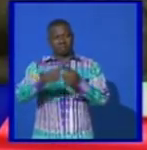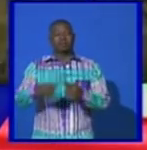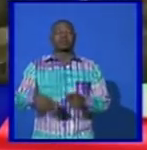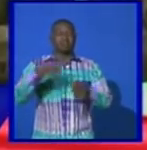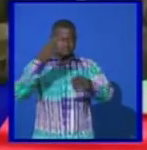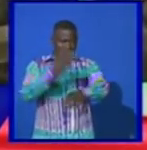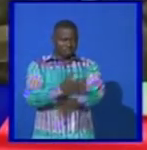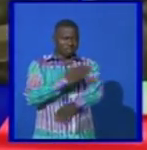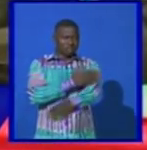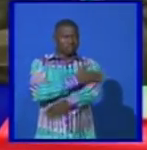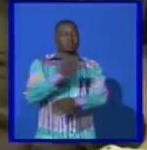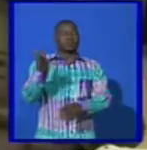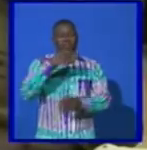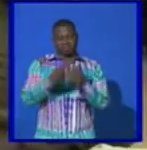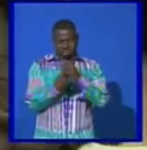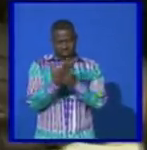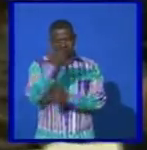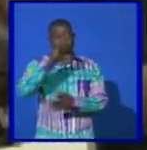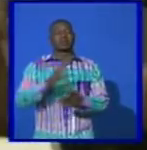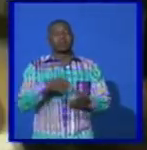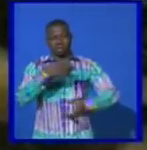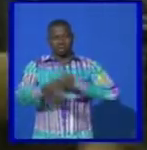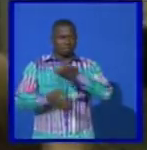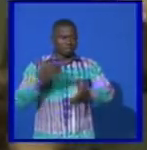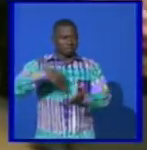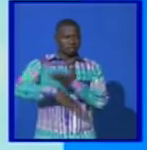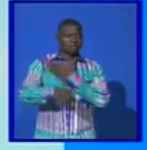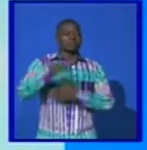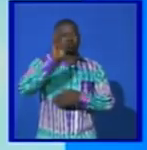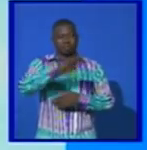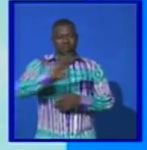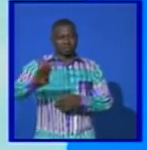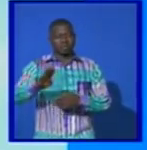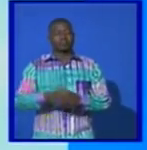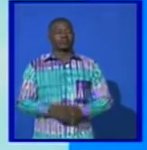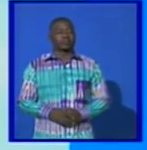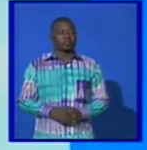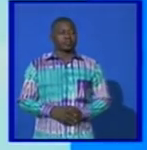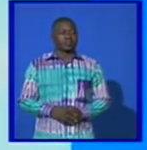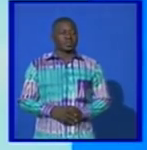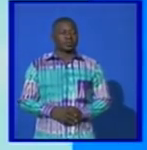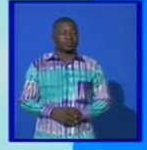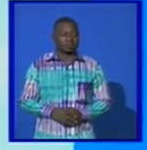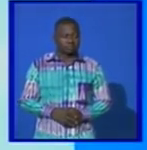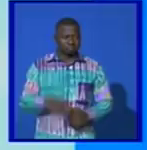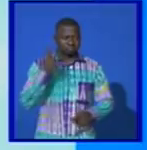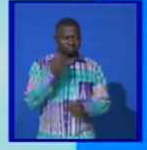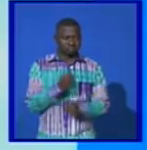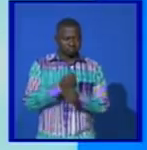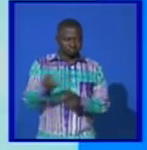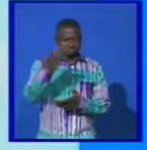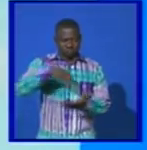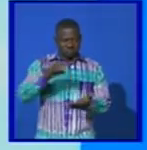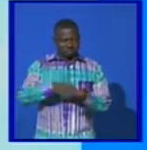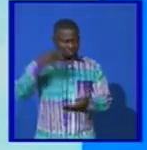dans la capitale économique du Burkina Faso. Les activités du Centre d'études et de recherche